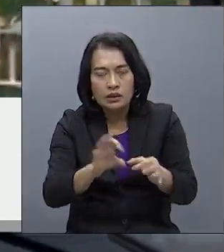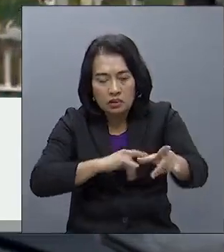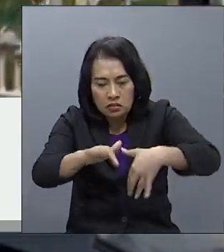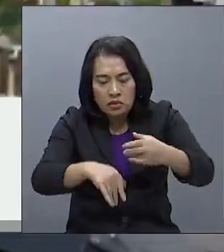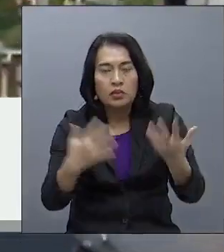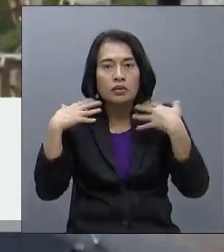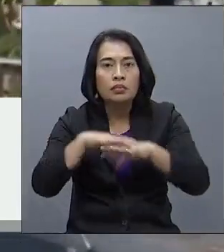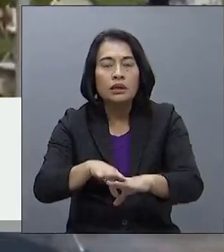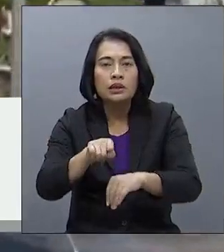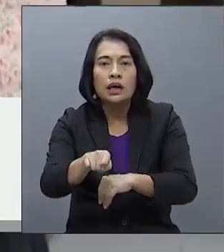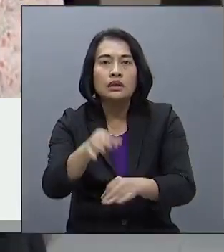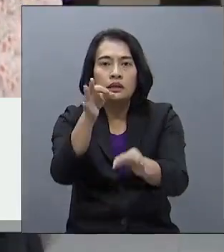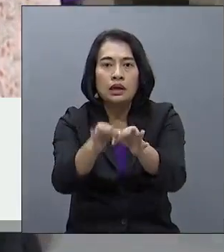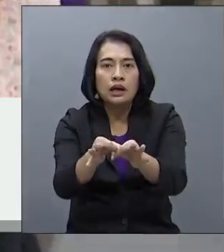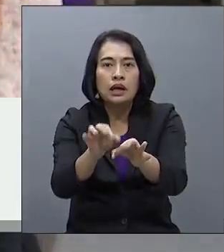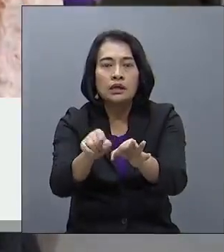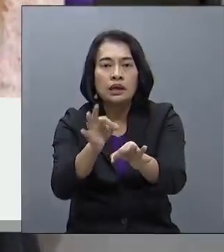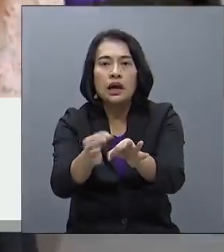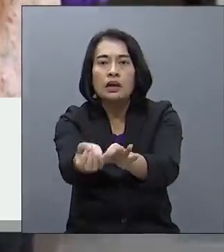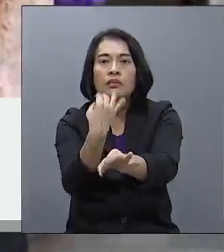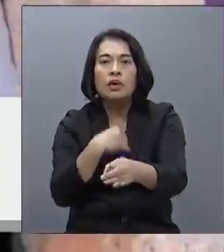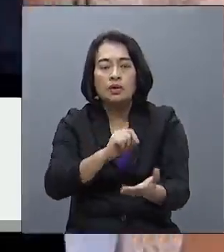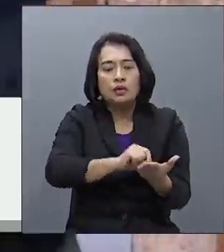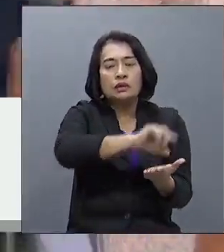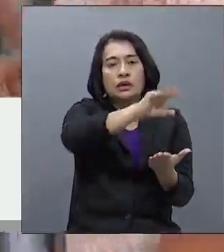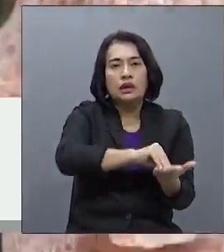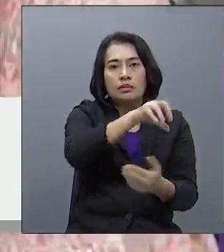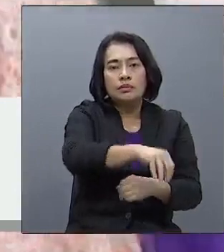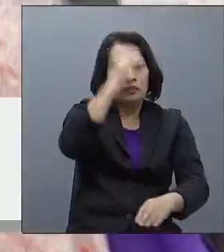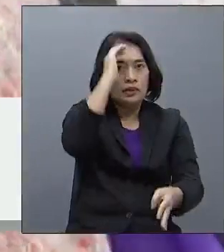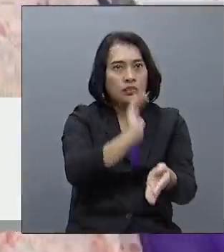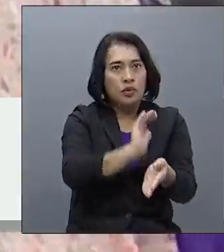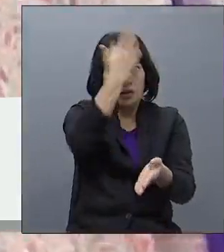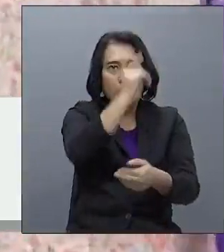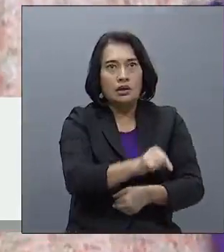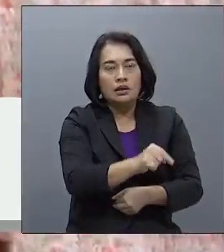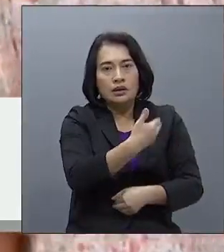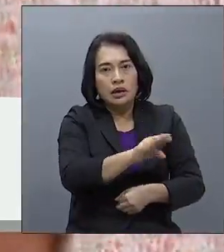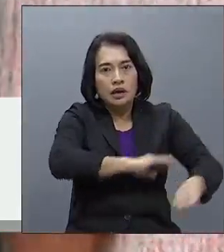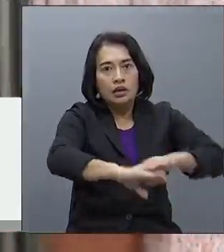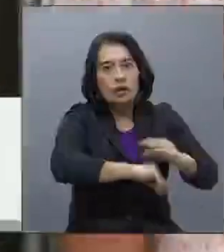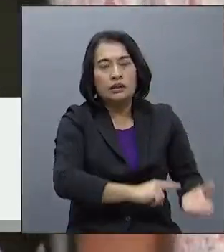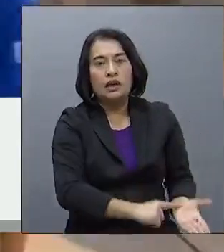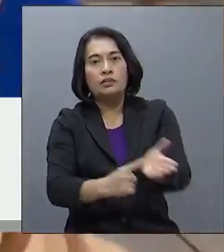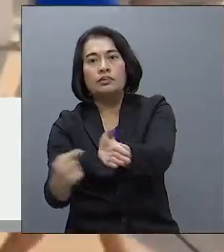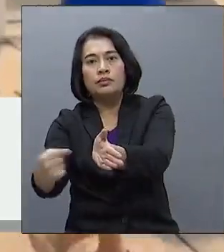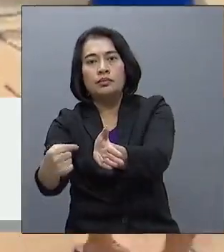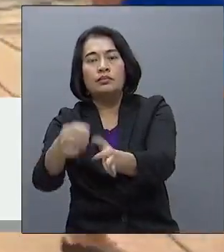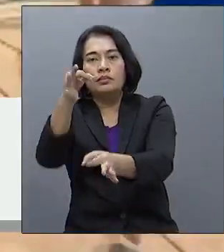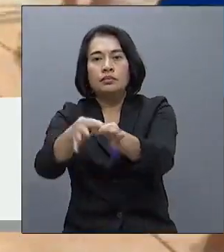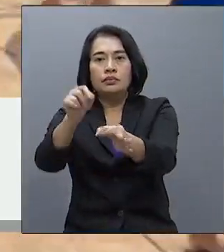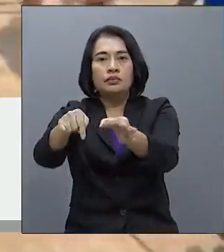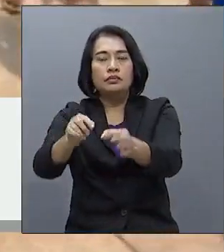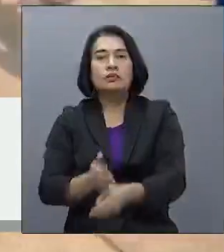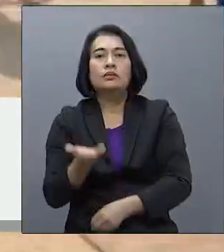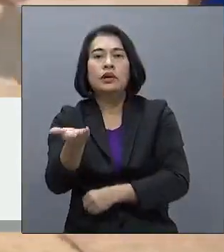ติดต่อธนาคารแจ้งบอกให้ไปลงบันทึกประจำวันที่สถานีตำรวจแล้วเอาหลักฐานไปยื่นให้กับธนาคารเพื่อขอ